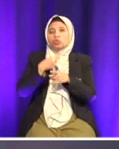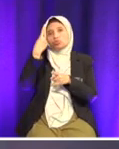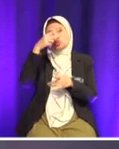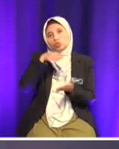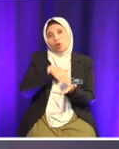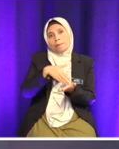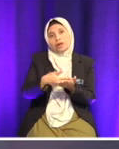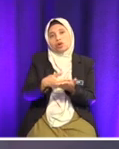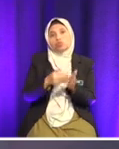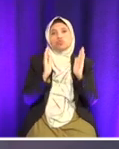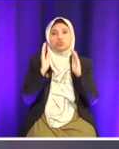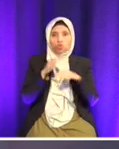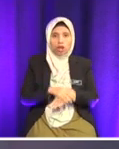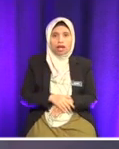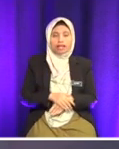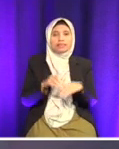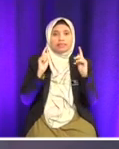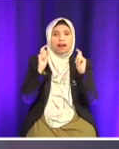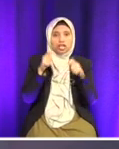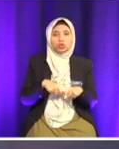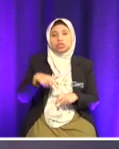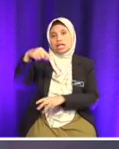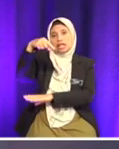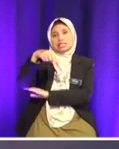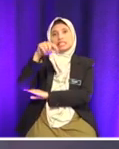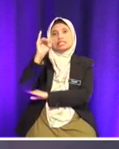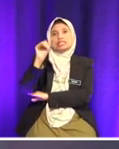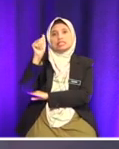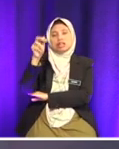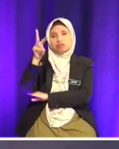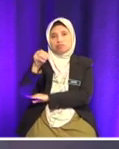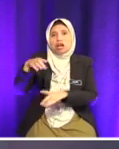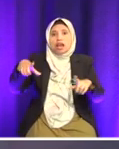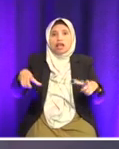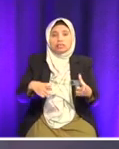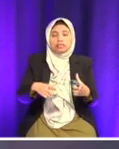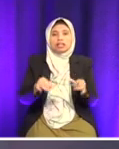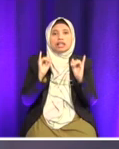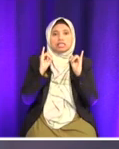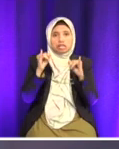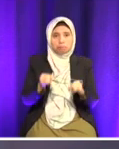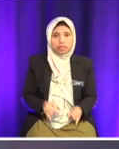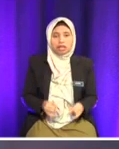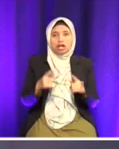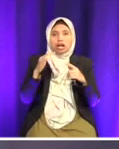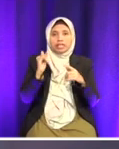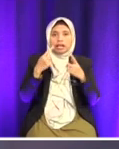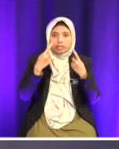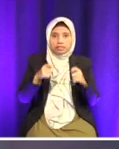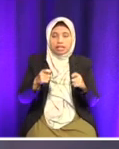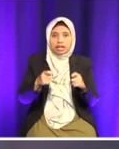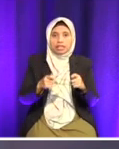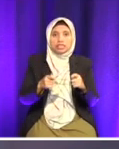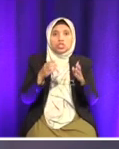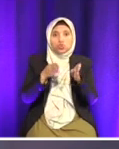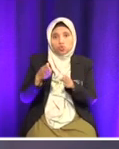ya Mulai bangun malam kita beribadah kepada Allah laksanakanlah ibadah-ibadah yang telah digariskan yang